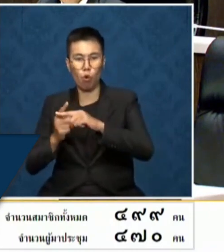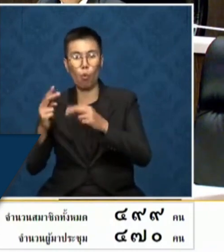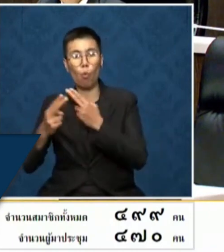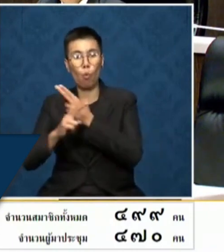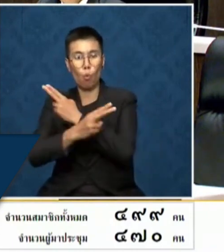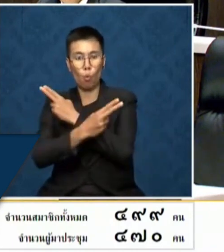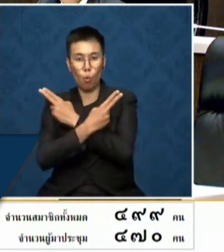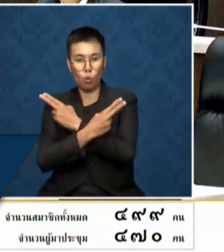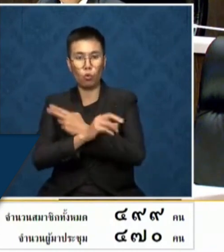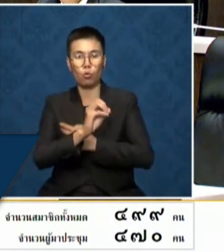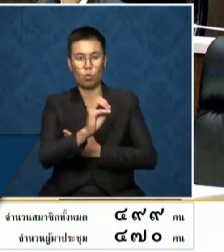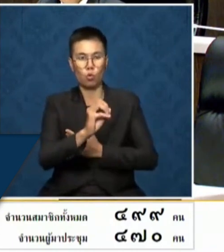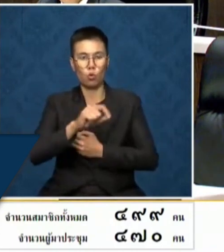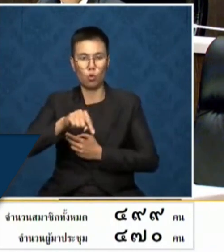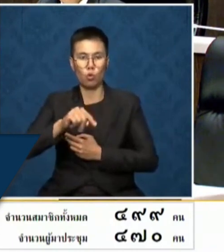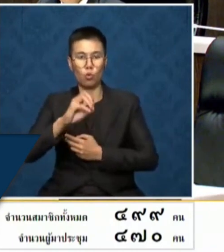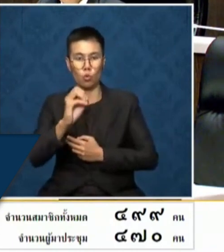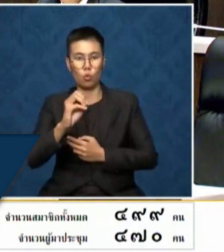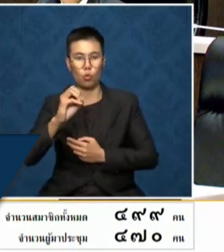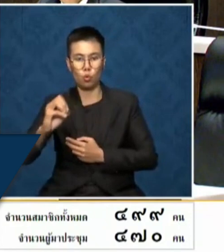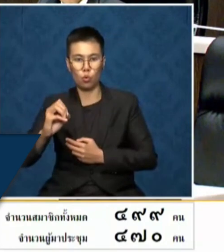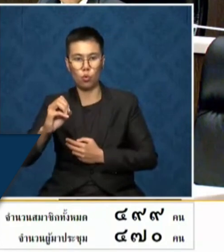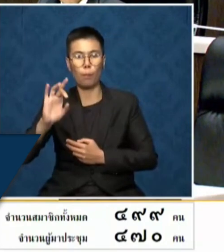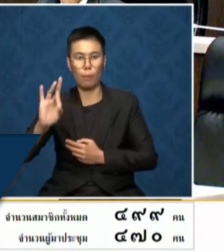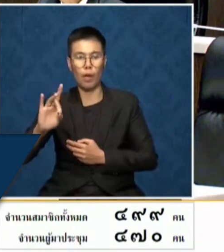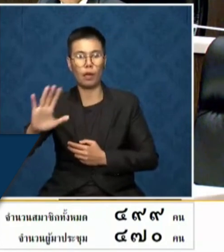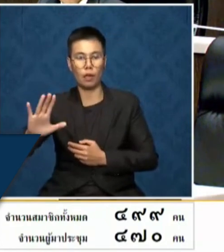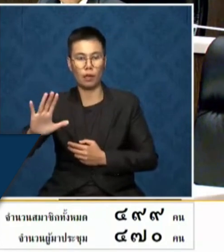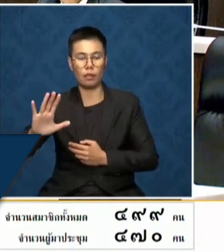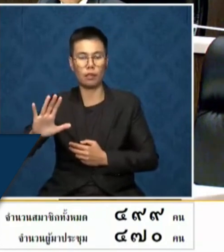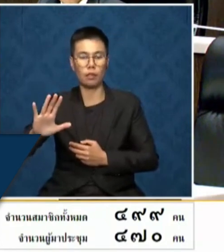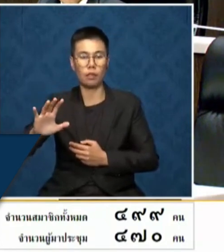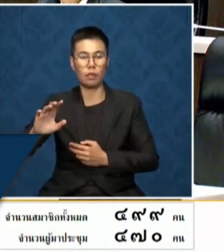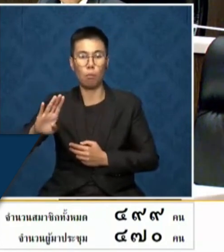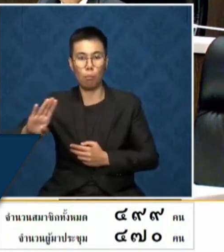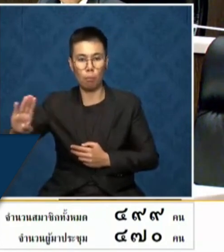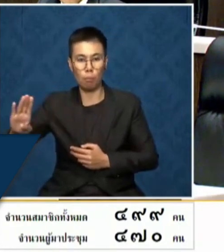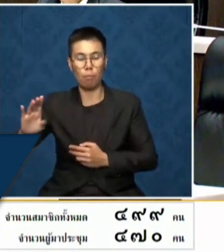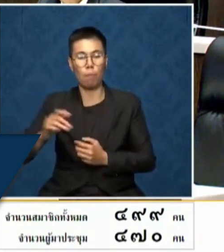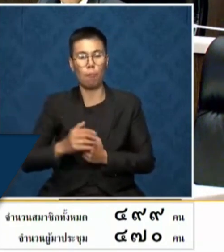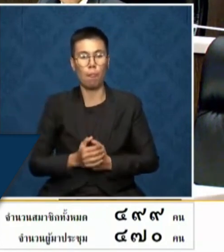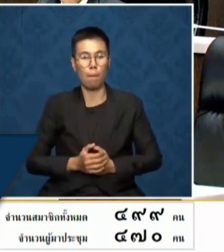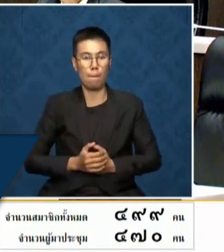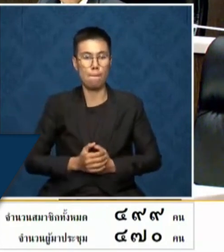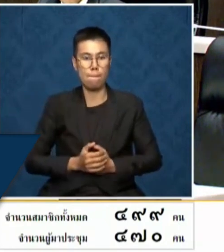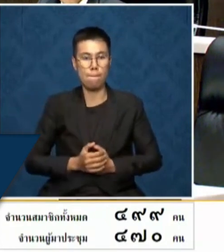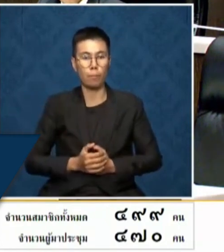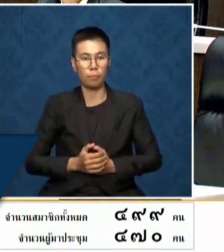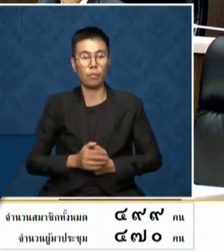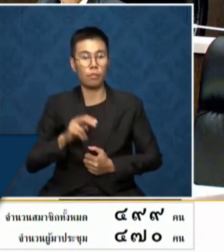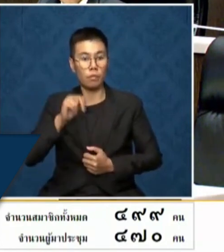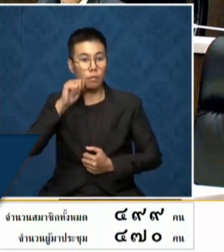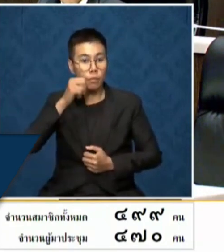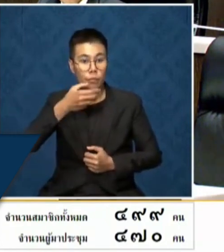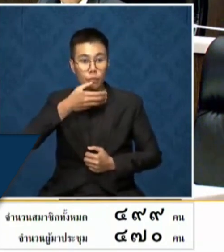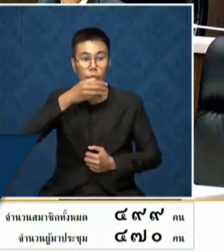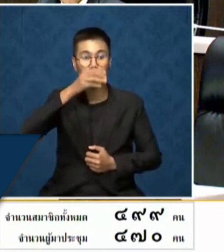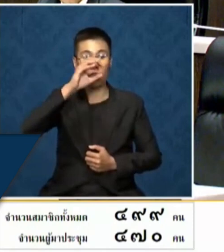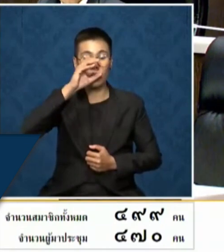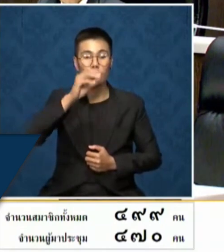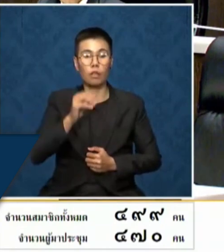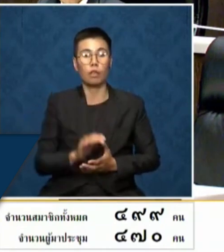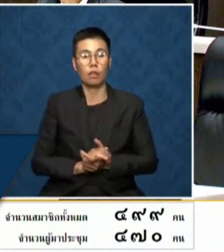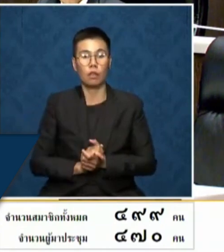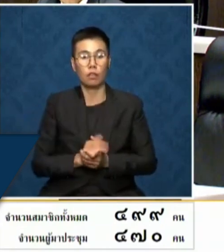ไหร่ 0จุด0085บาทแล้วผมดูครับน้ำดื่มนี้ที่ทาง